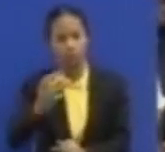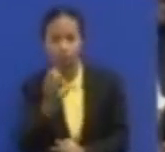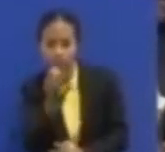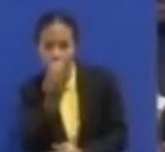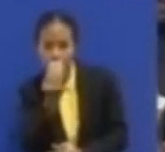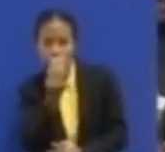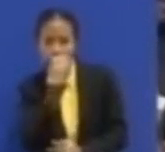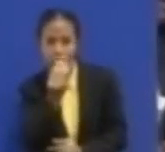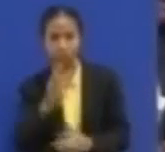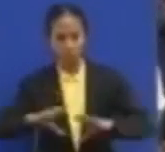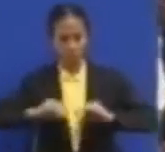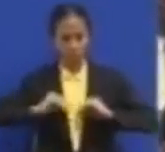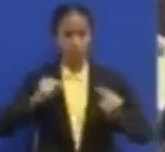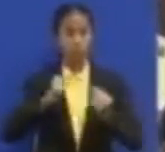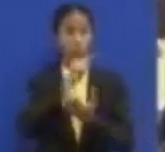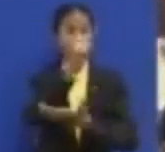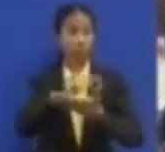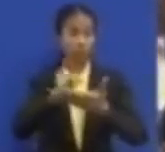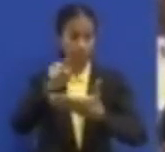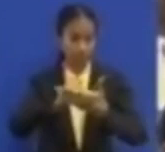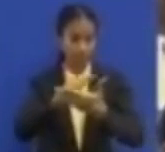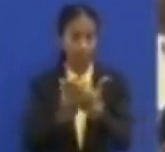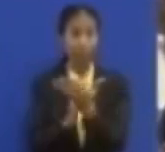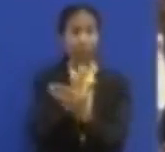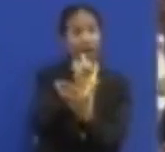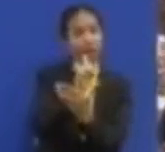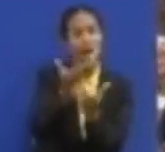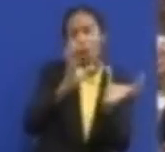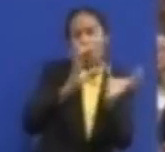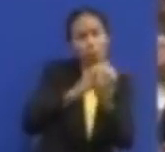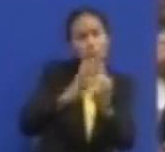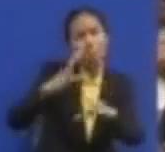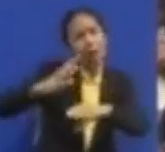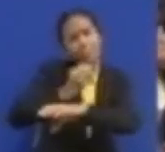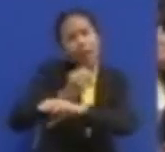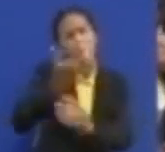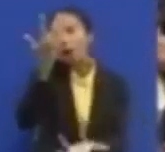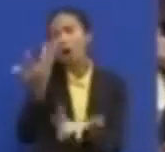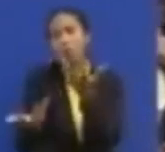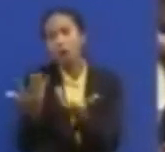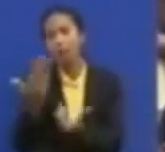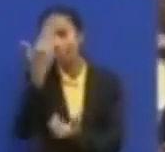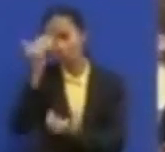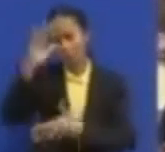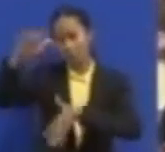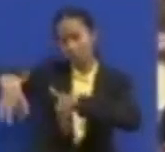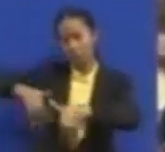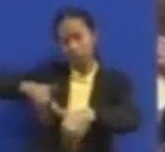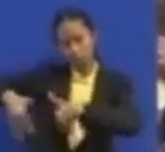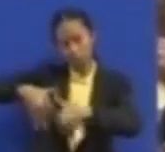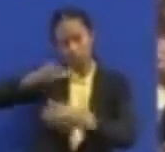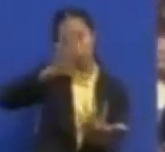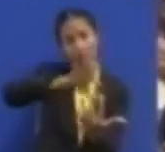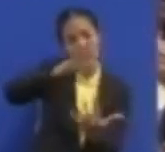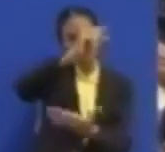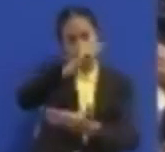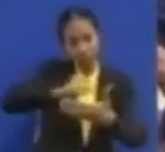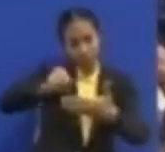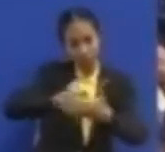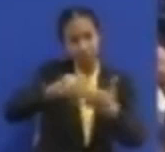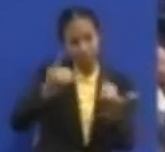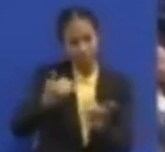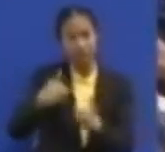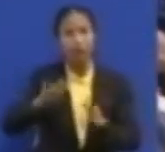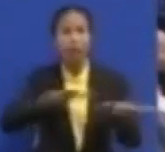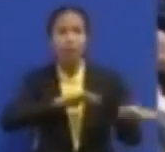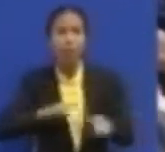การเลือกตั้งไม่ว่าจะเป็นพรรคไหนก็แล้วแต่ครับเข้ามาโดยพี่น้องประชาชนพร้อมจะขับเคลื่อนประเทศไทยก้าวไปข้างหน้า ท่